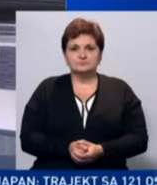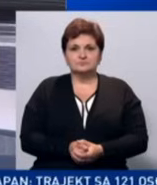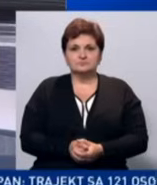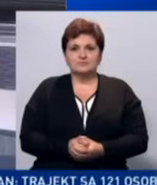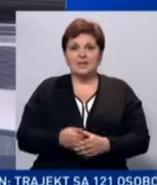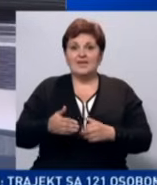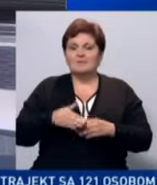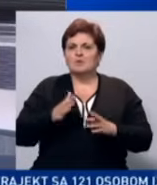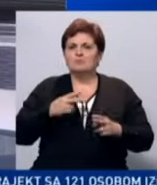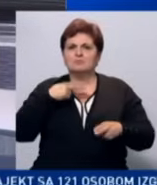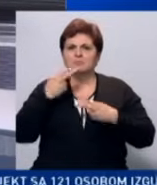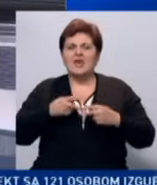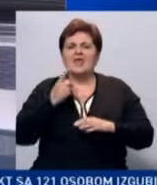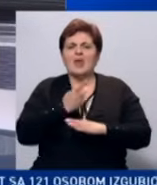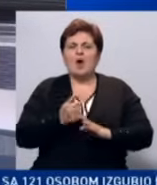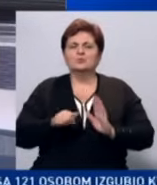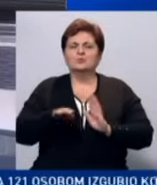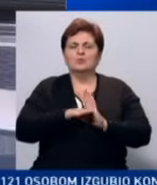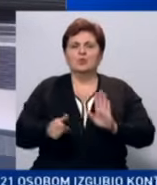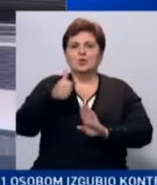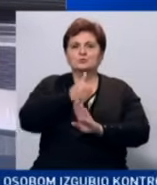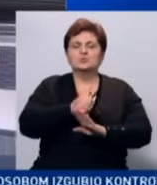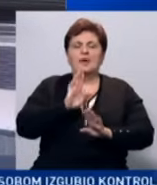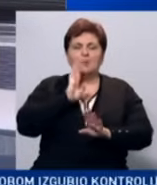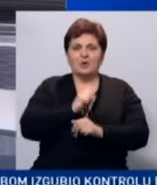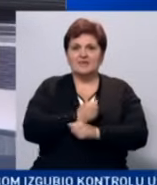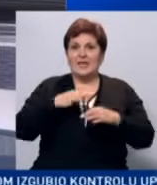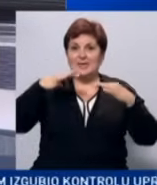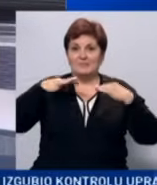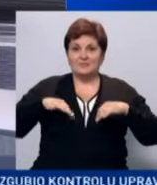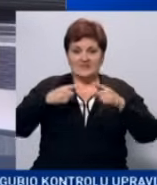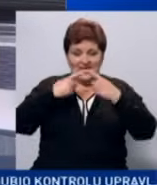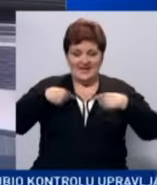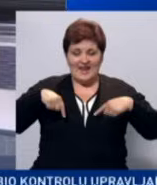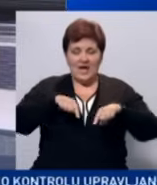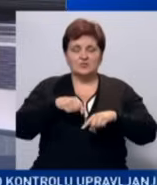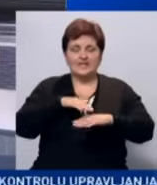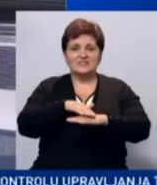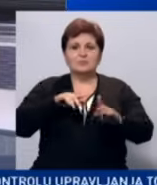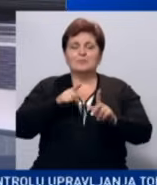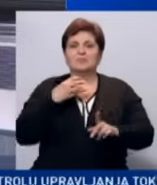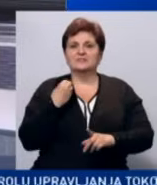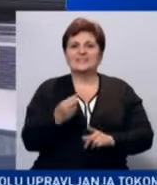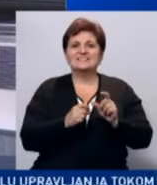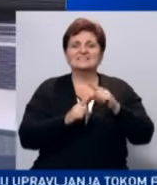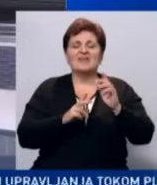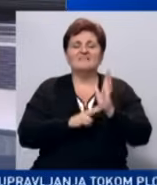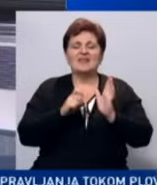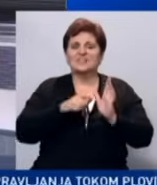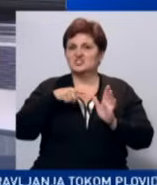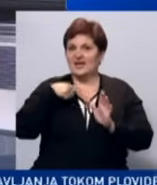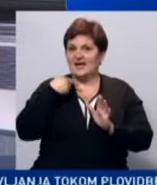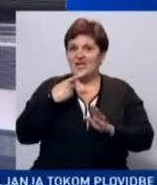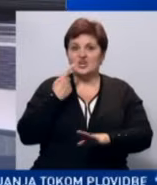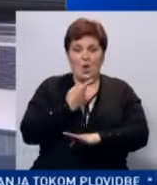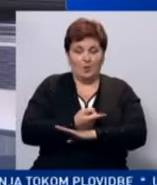Bilježe se brojne reakcije na odluku Ustavnog suda Bosne i Hercegovine. Predsjednik Narodne skupštine Republike Srpske Nenad Stevandić smatra da